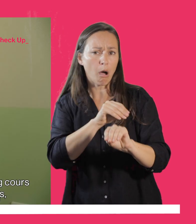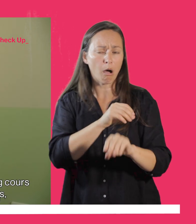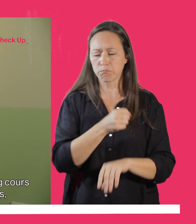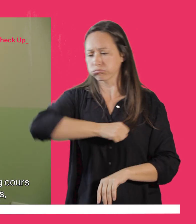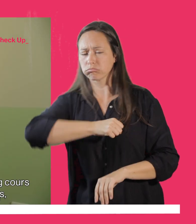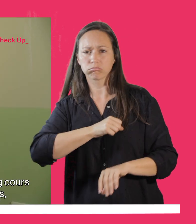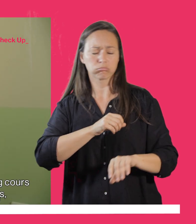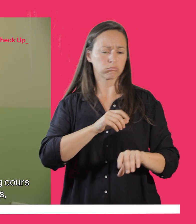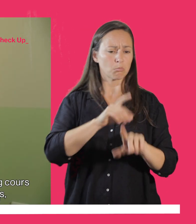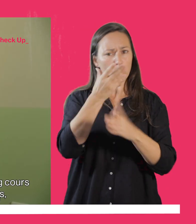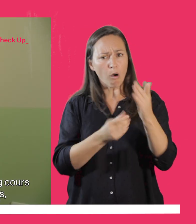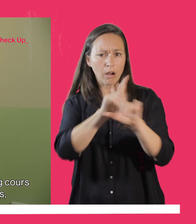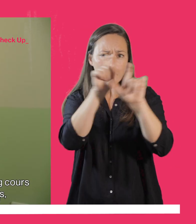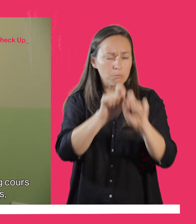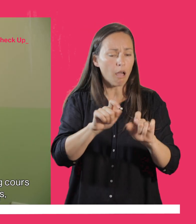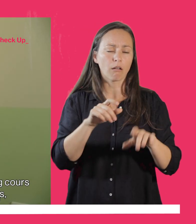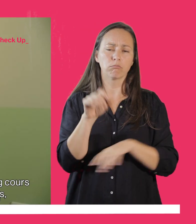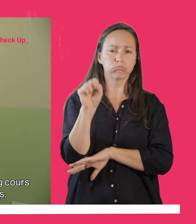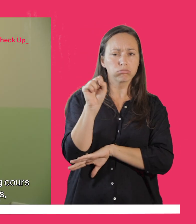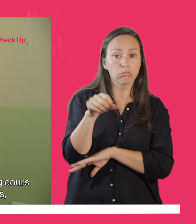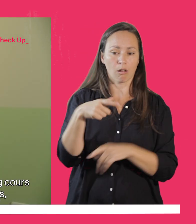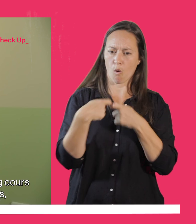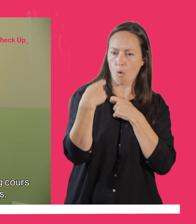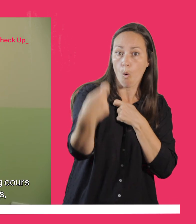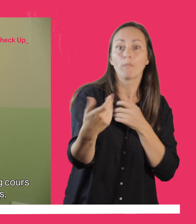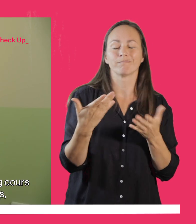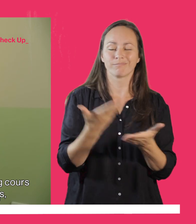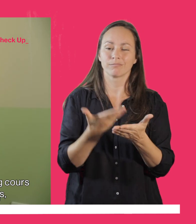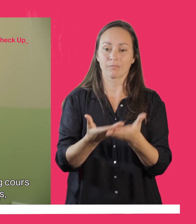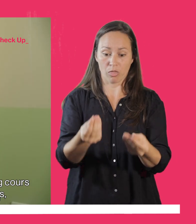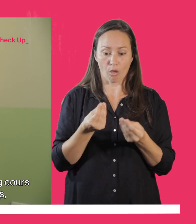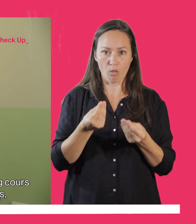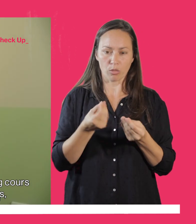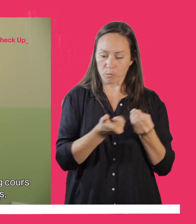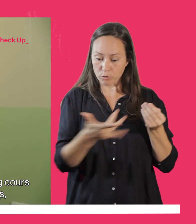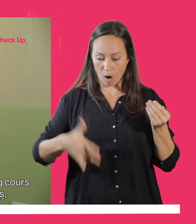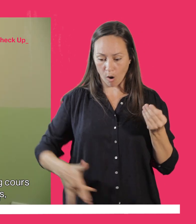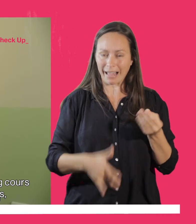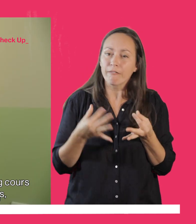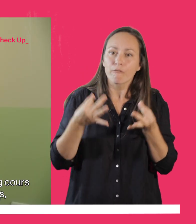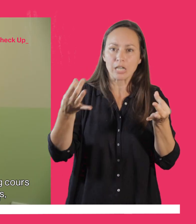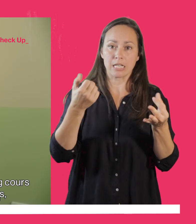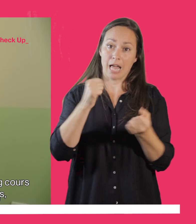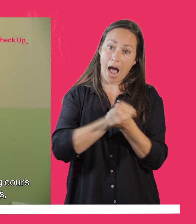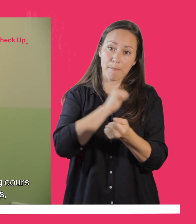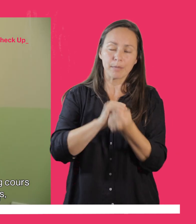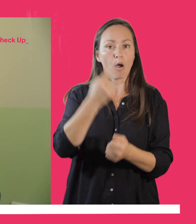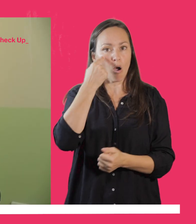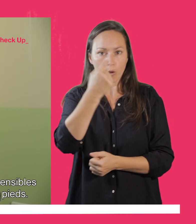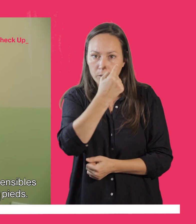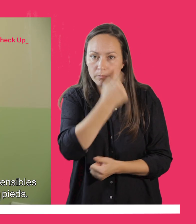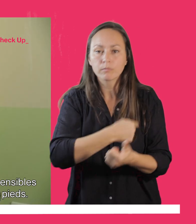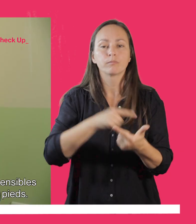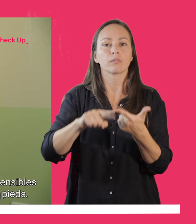ne s'occupe pas de son diabète et qu'on le néglige, au long cours, ça peut aller abîmer certains organes qui sont très